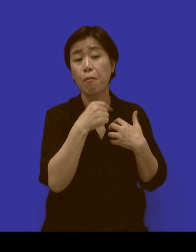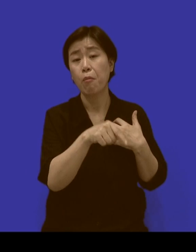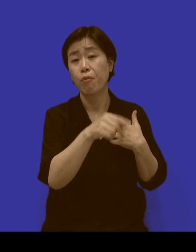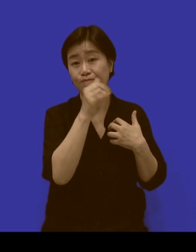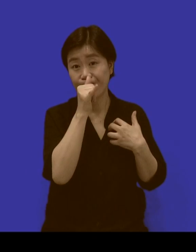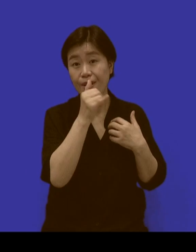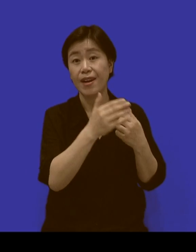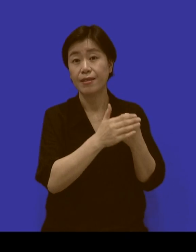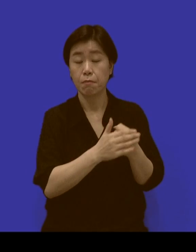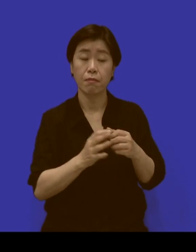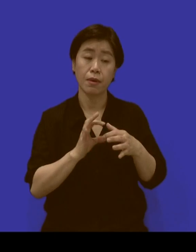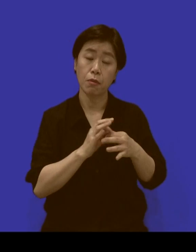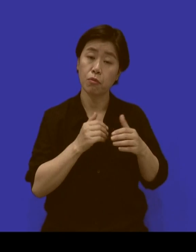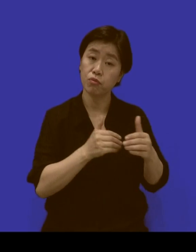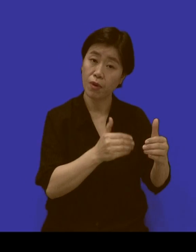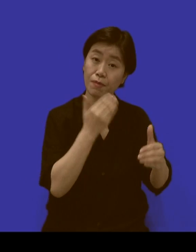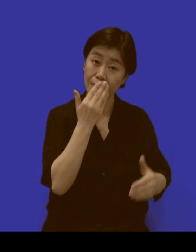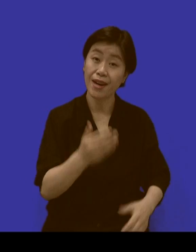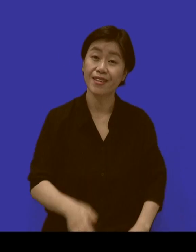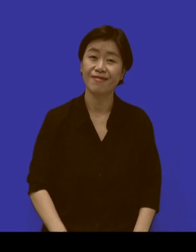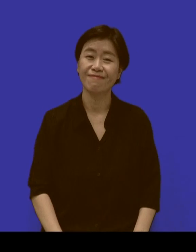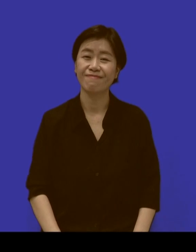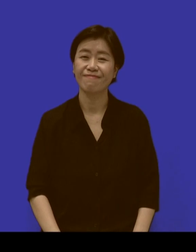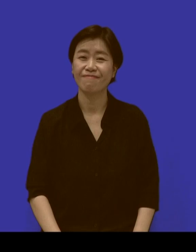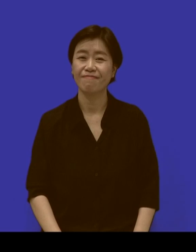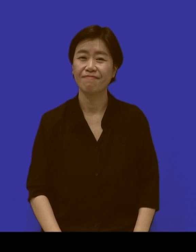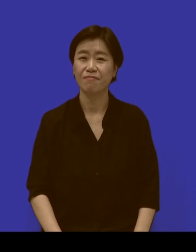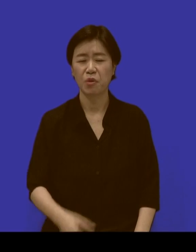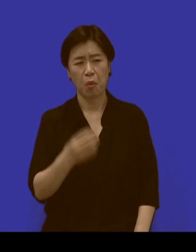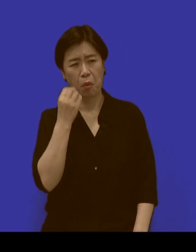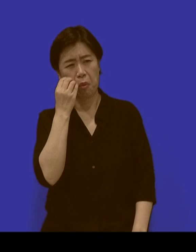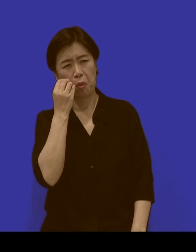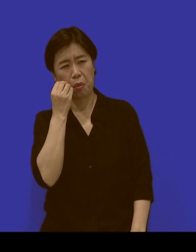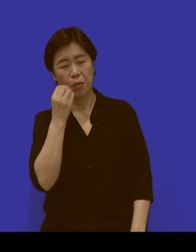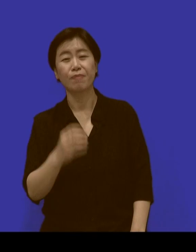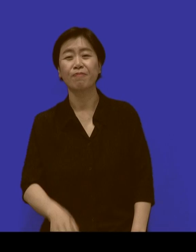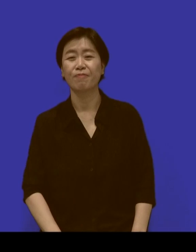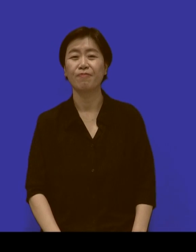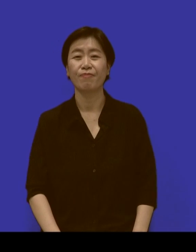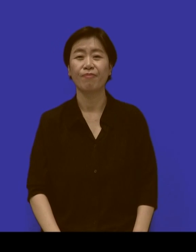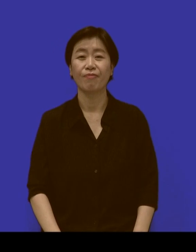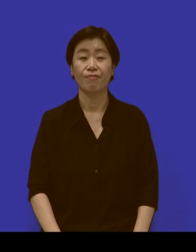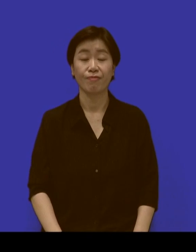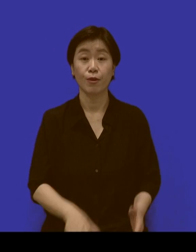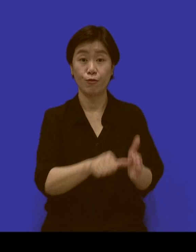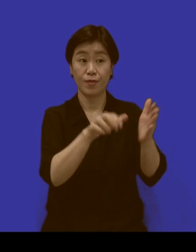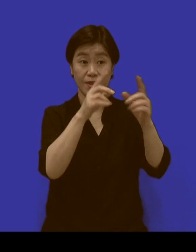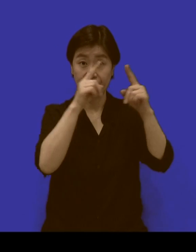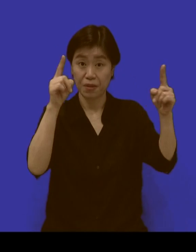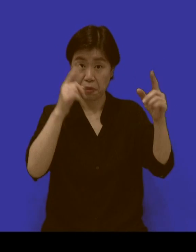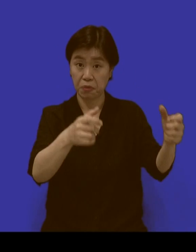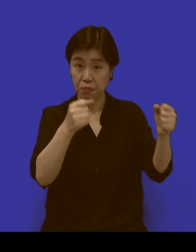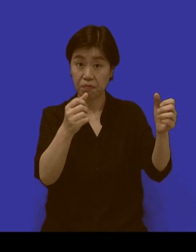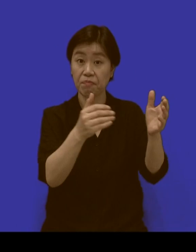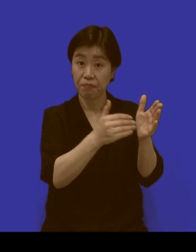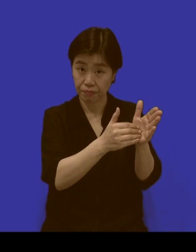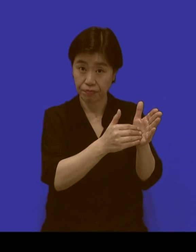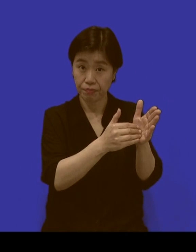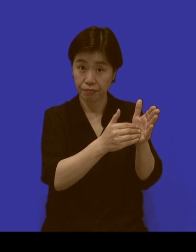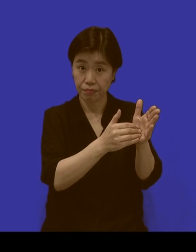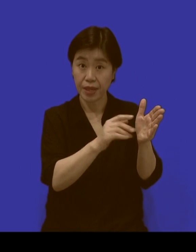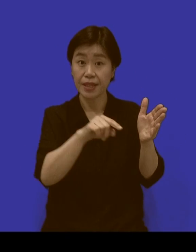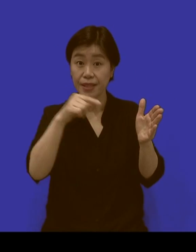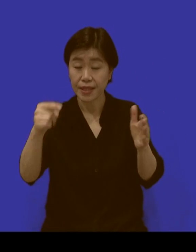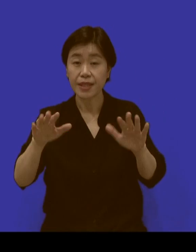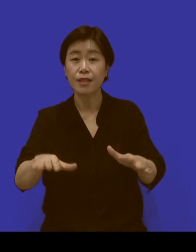계속 추구할 수 그러니까. 있지 않았나. 그러니까요. 그래서 정말 명문 학교를 졸업하시고 이제